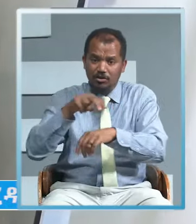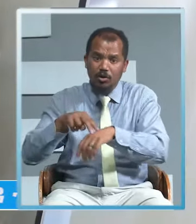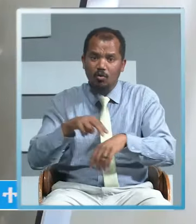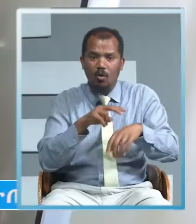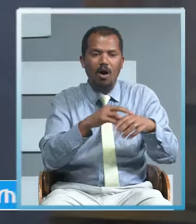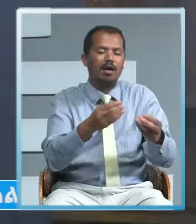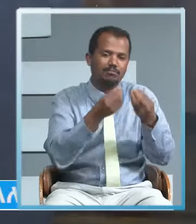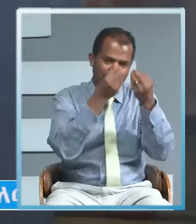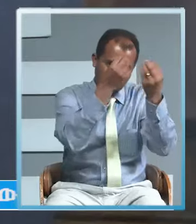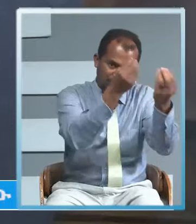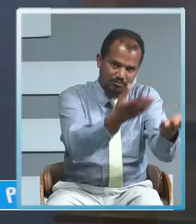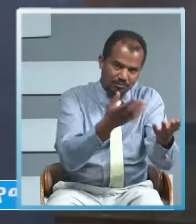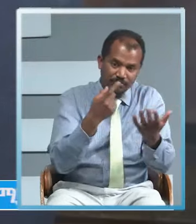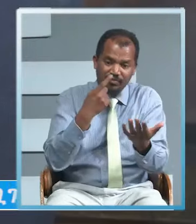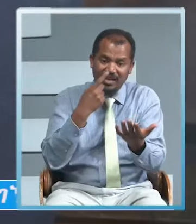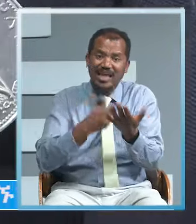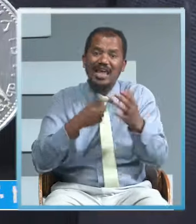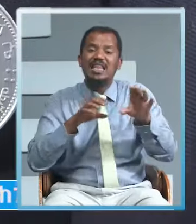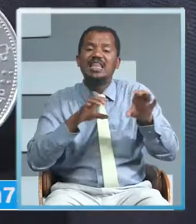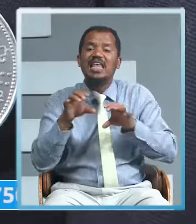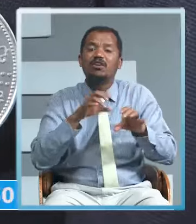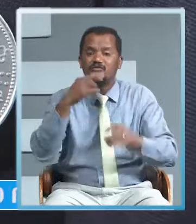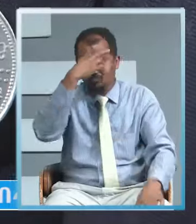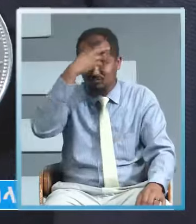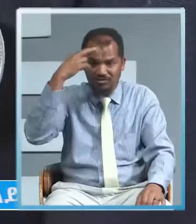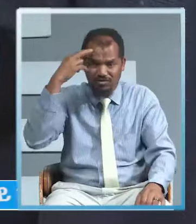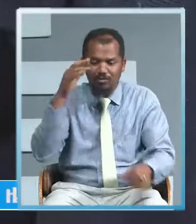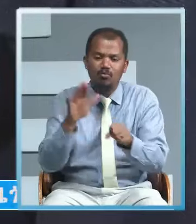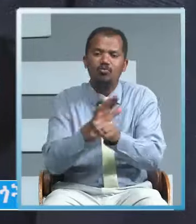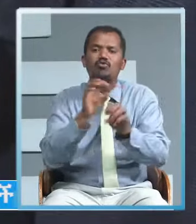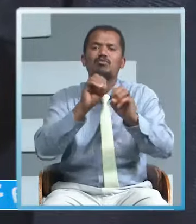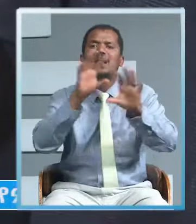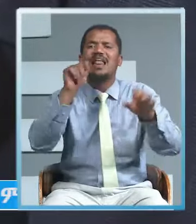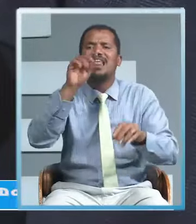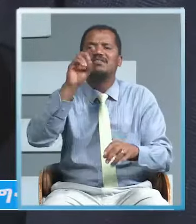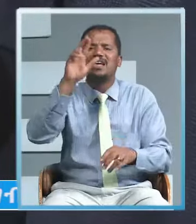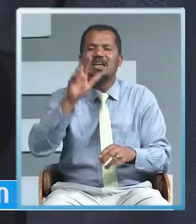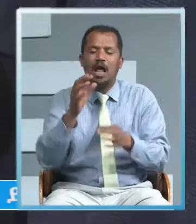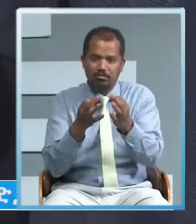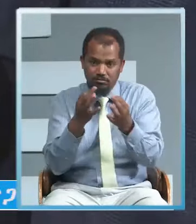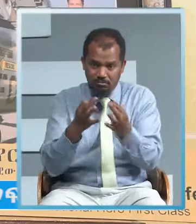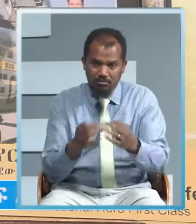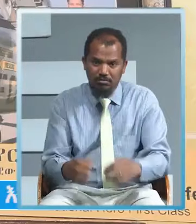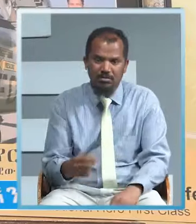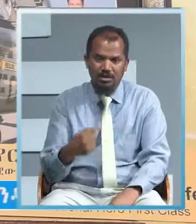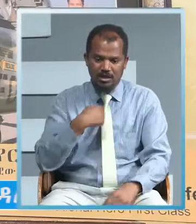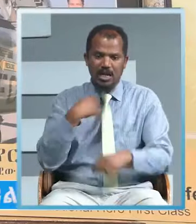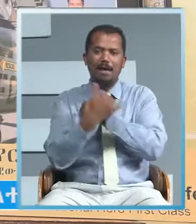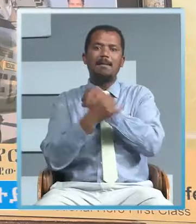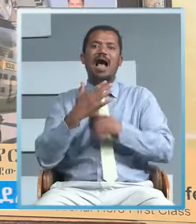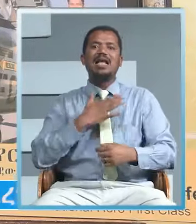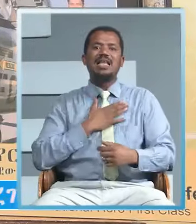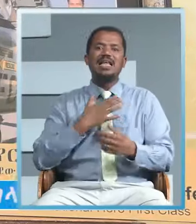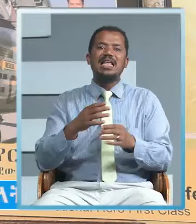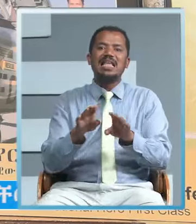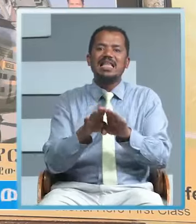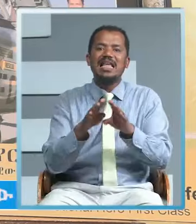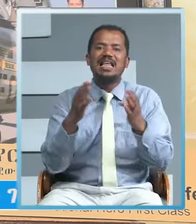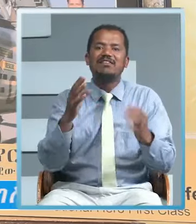ተቋም አበርክተዋል። ይህንን ያደረጉበትን ምክንያት ሙሉ ብርሃን ተፈራ ሲያስረዱ እኔ በአገሬ